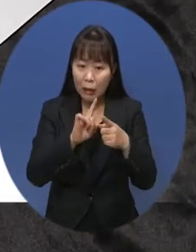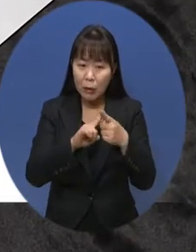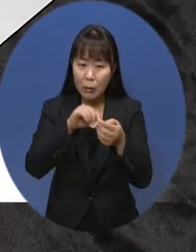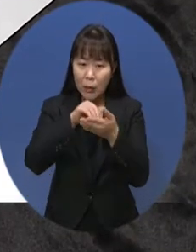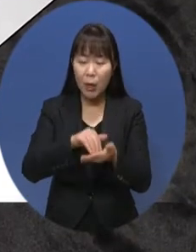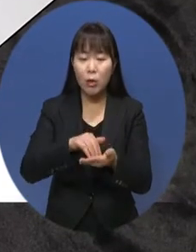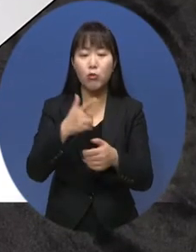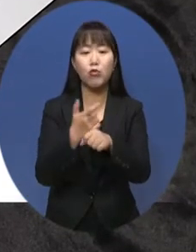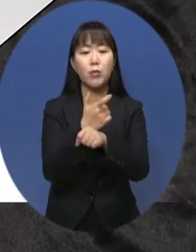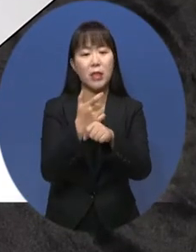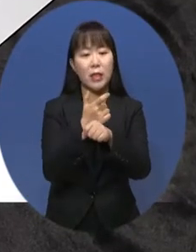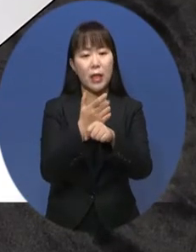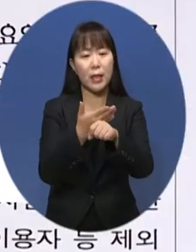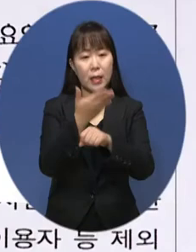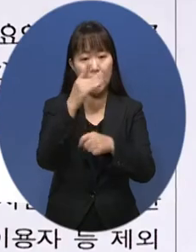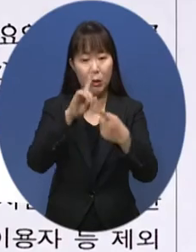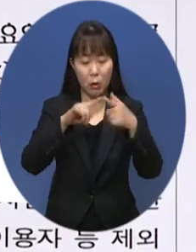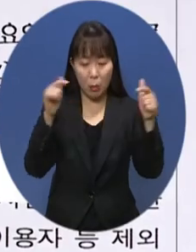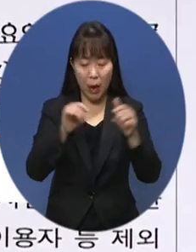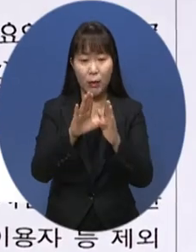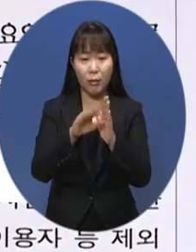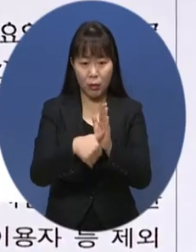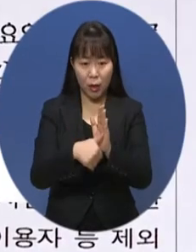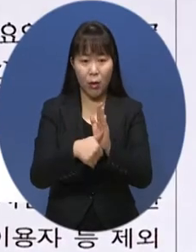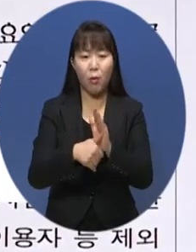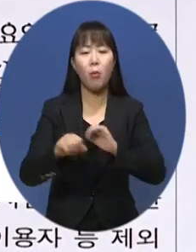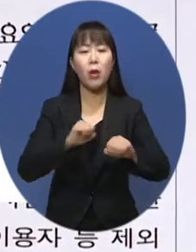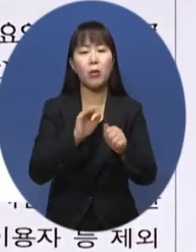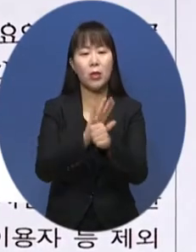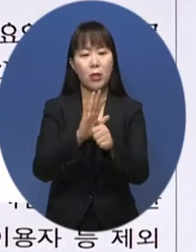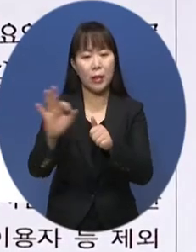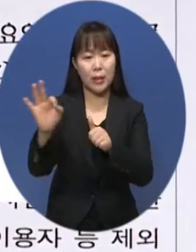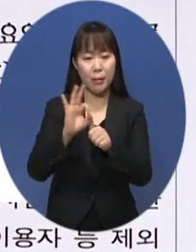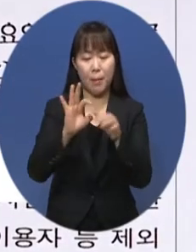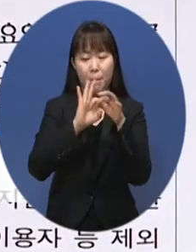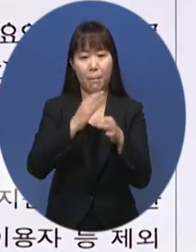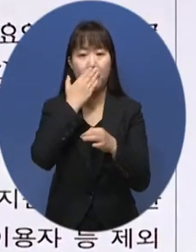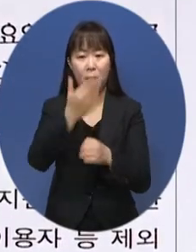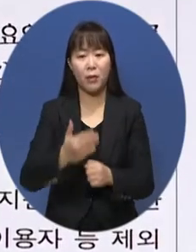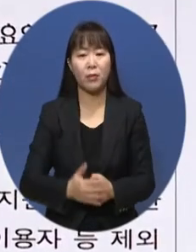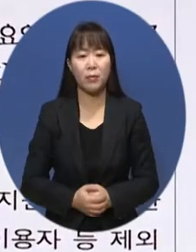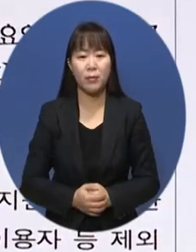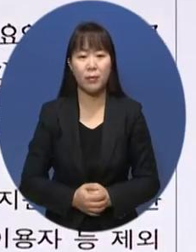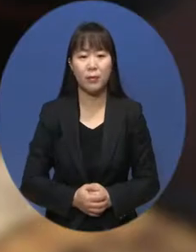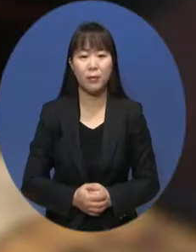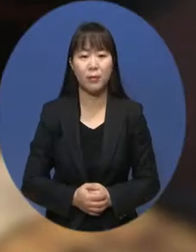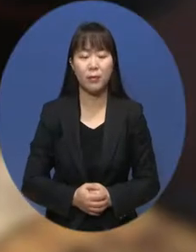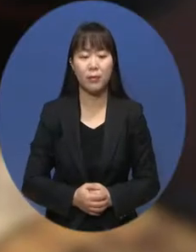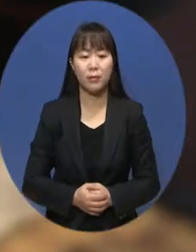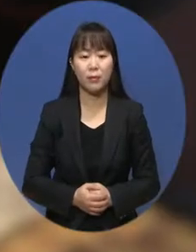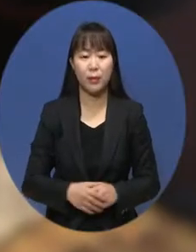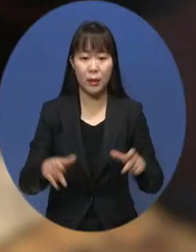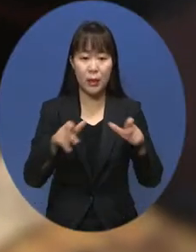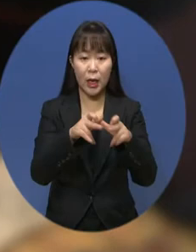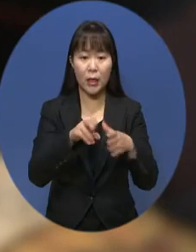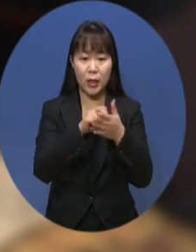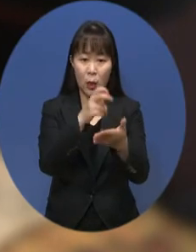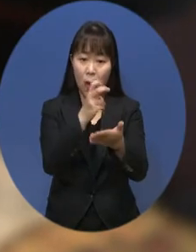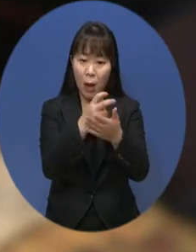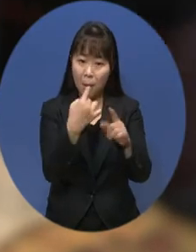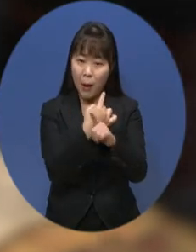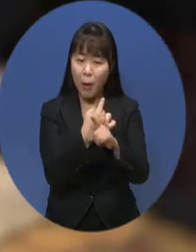60시간 이상 감소한 경우 활동지원 급여 를 계속 받을 수 있습니다 장애인등록 제도도